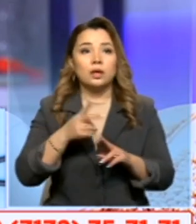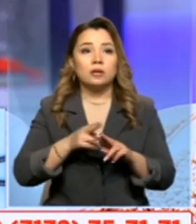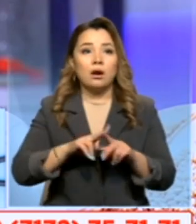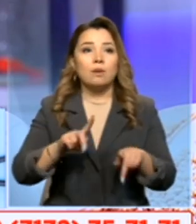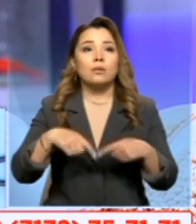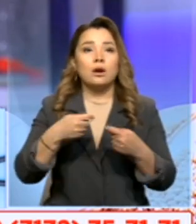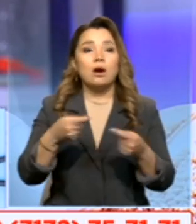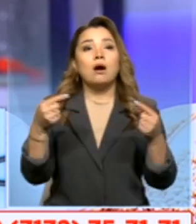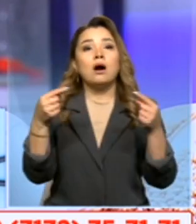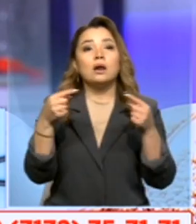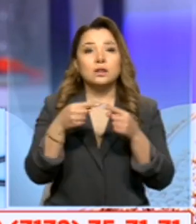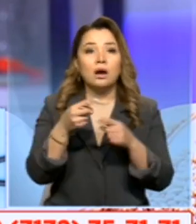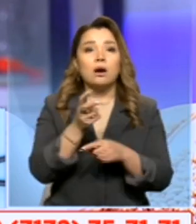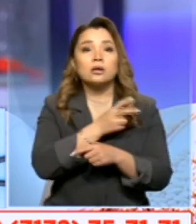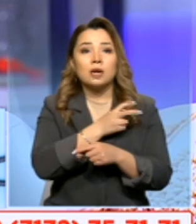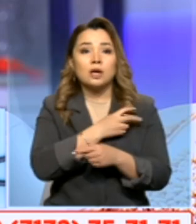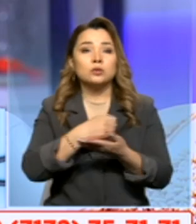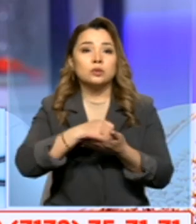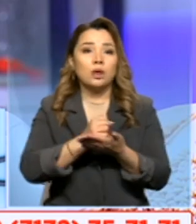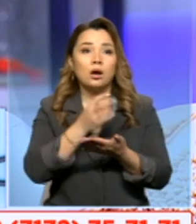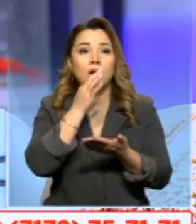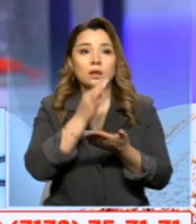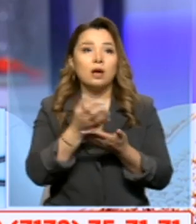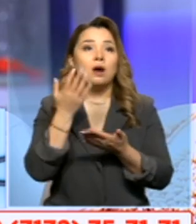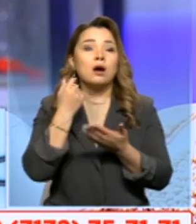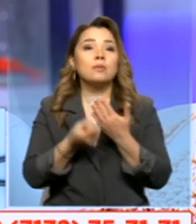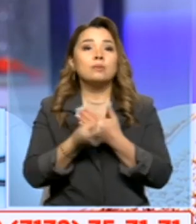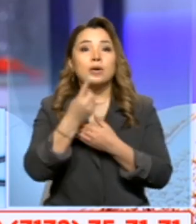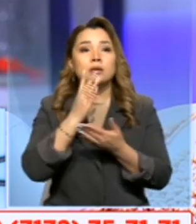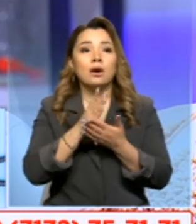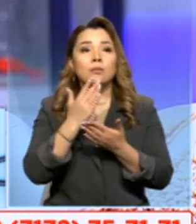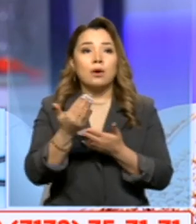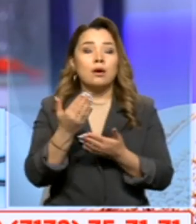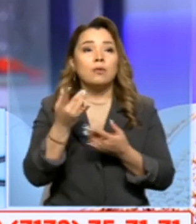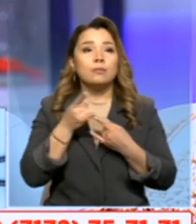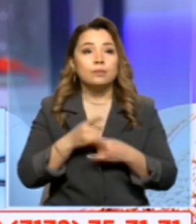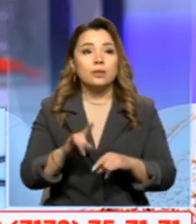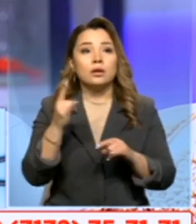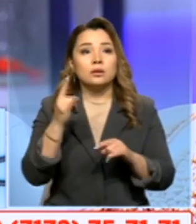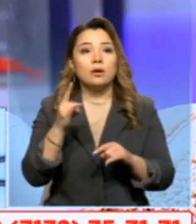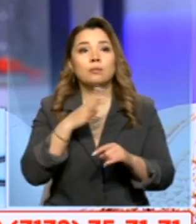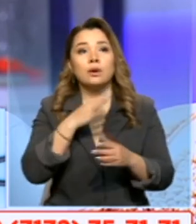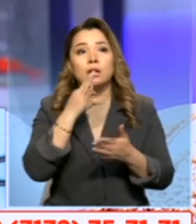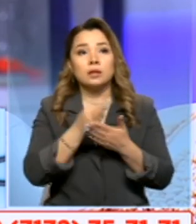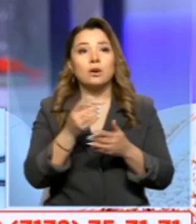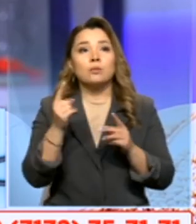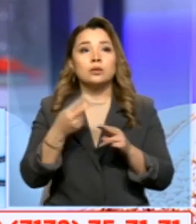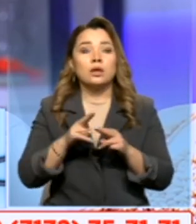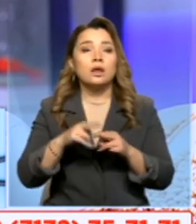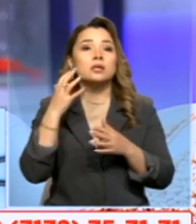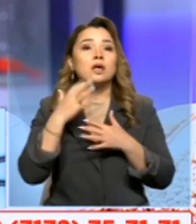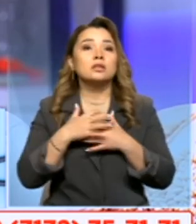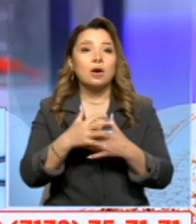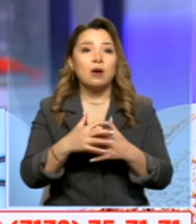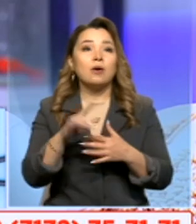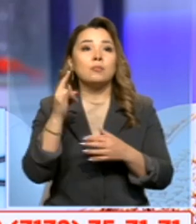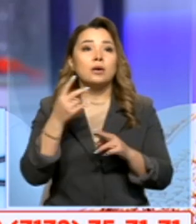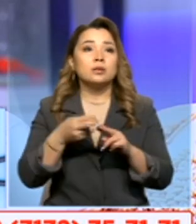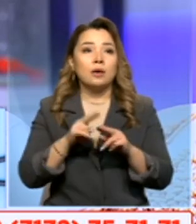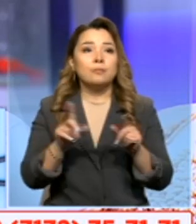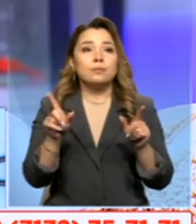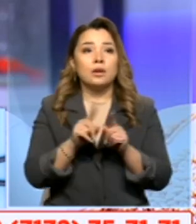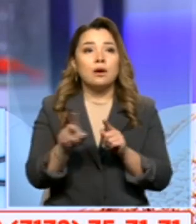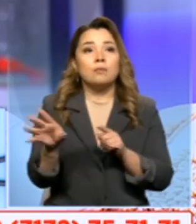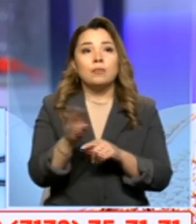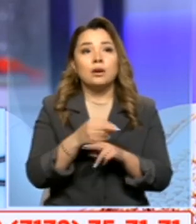берілген анық клиникалық тұрғыда белгілері қашан пайда болды? Баланы босанып болған соң болды. Неге? Жүктілік кезде біз баламызбен